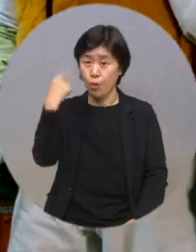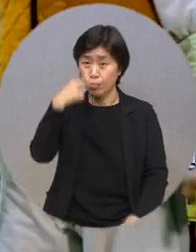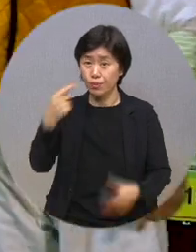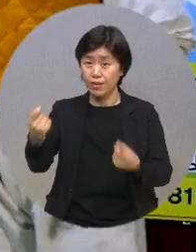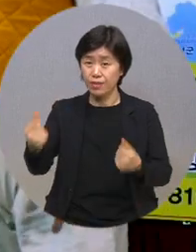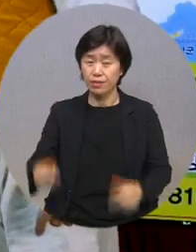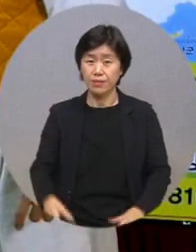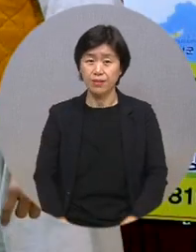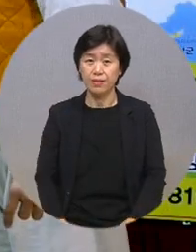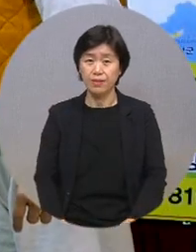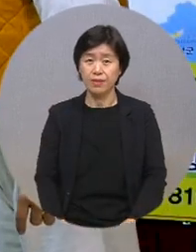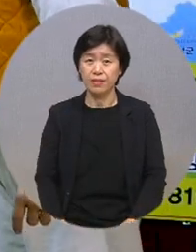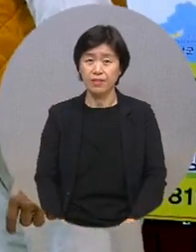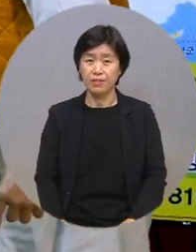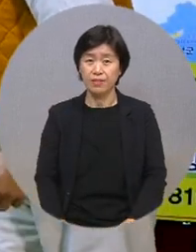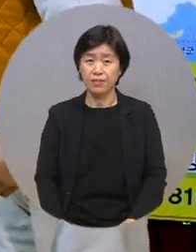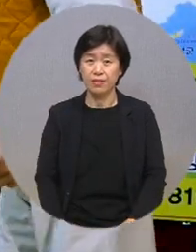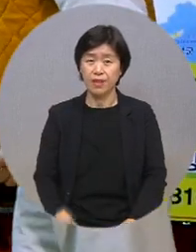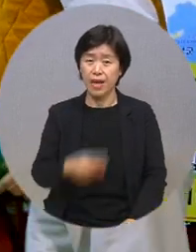닮은 거야?